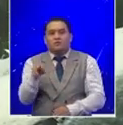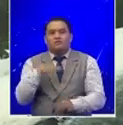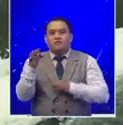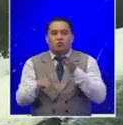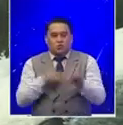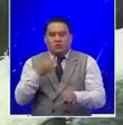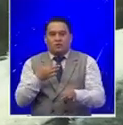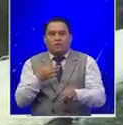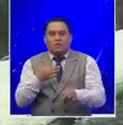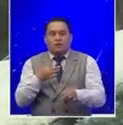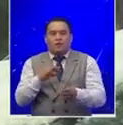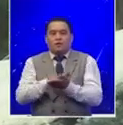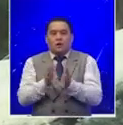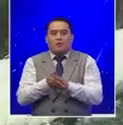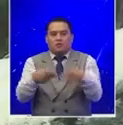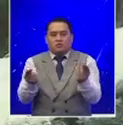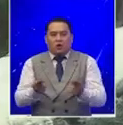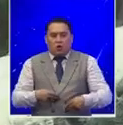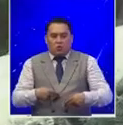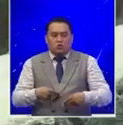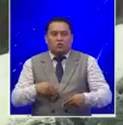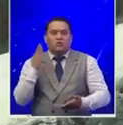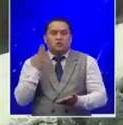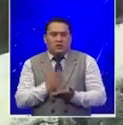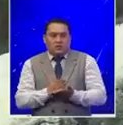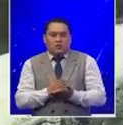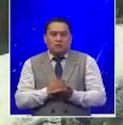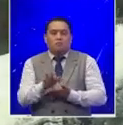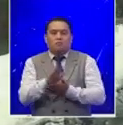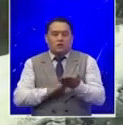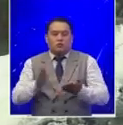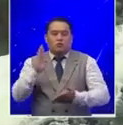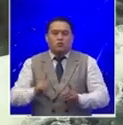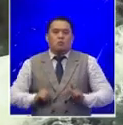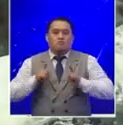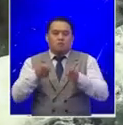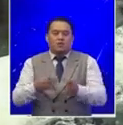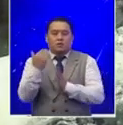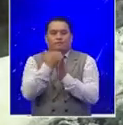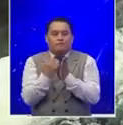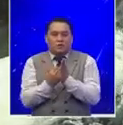зима. Договора все заключены, и в последующем дальше уголь будет поступать согласно